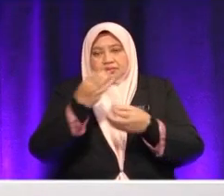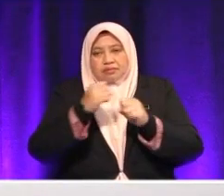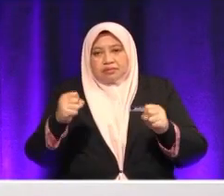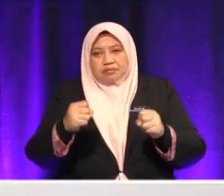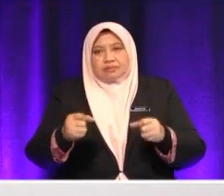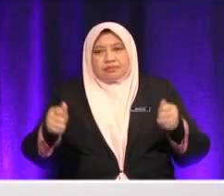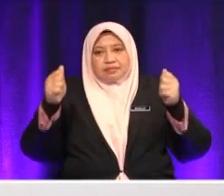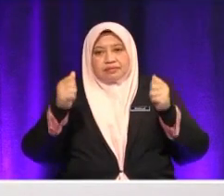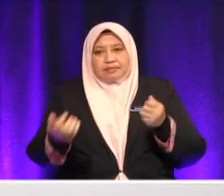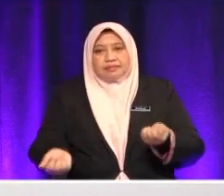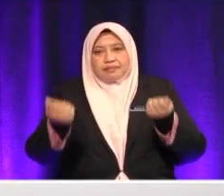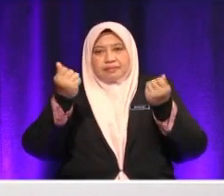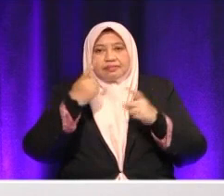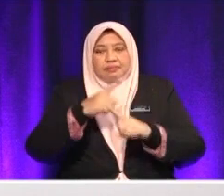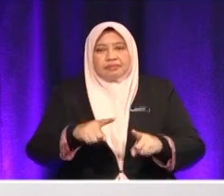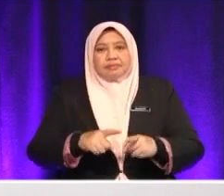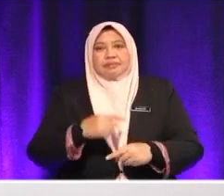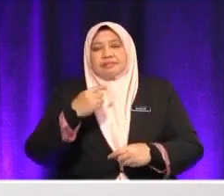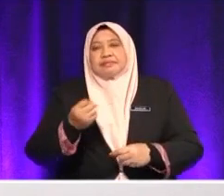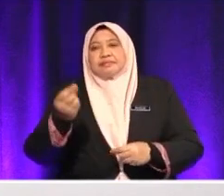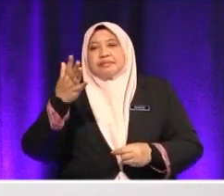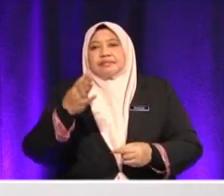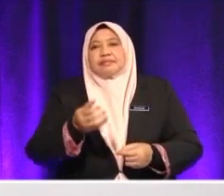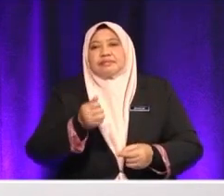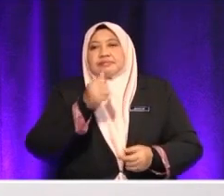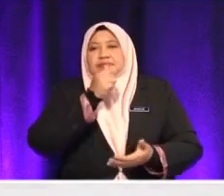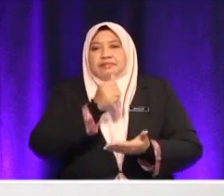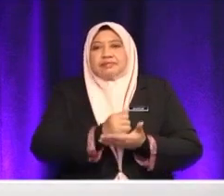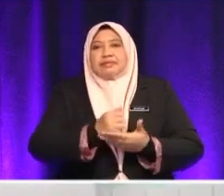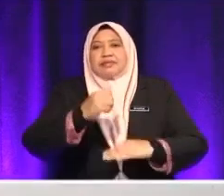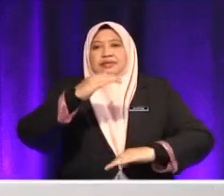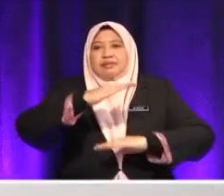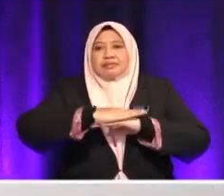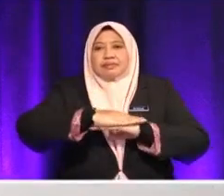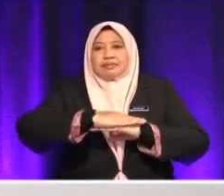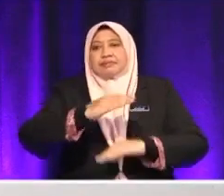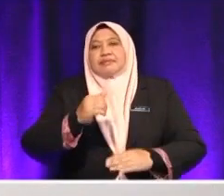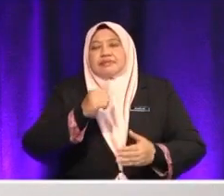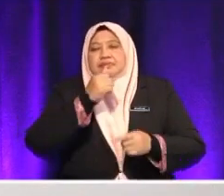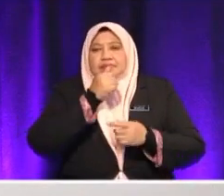Berapa nilai titik minimal Berapa nilai titik maksimal hanya